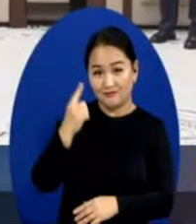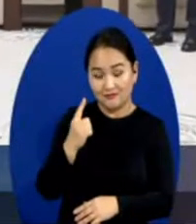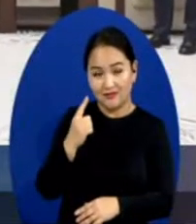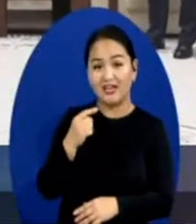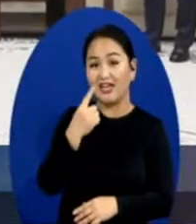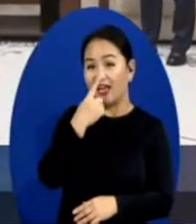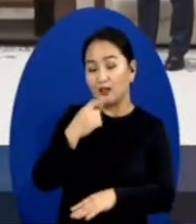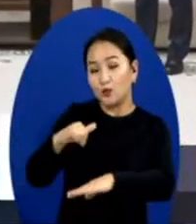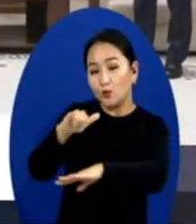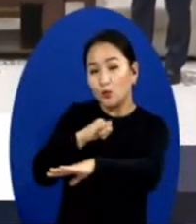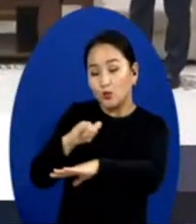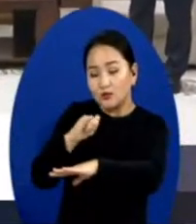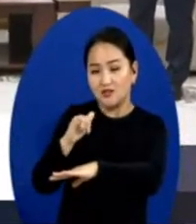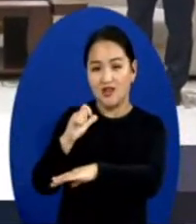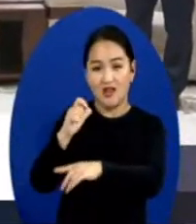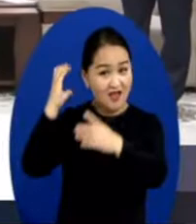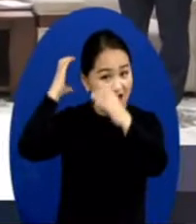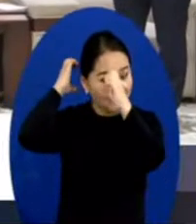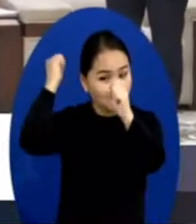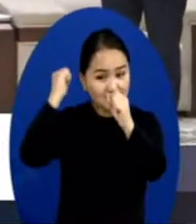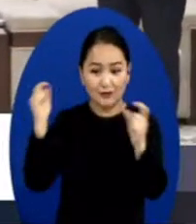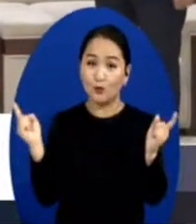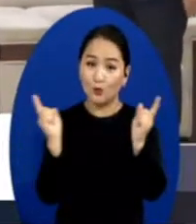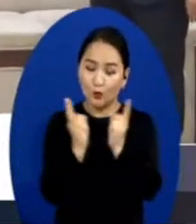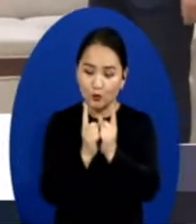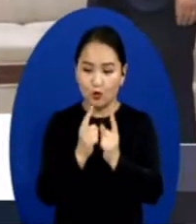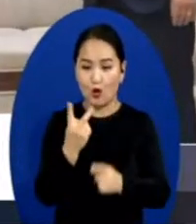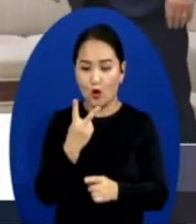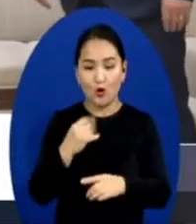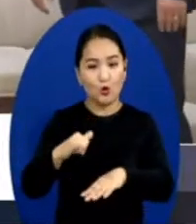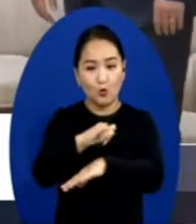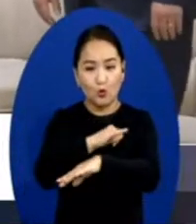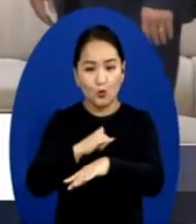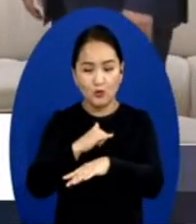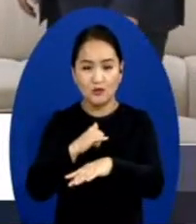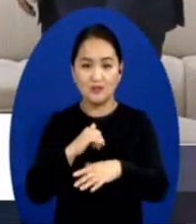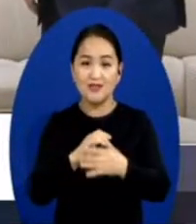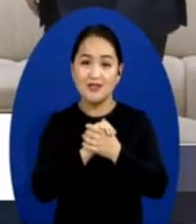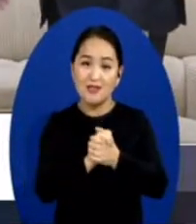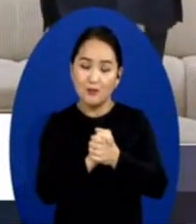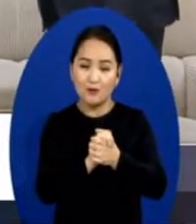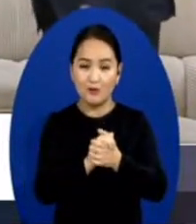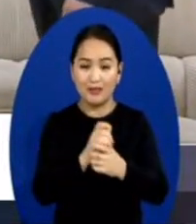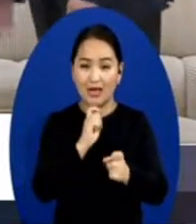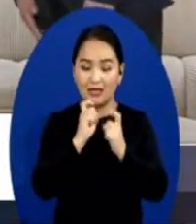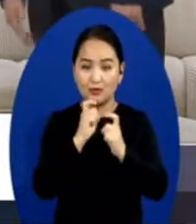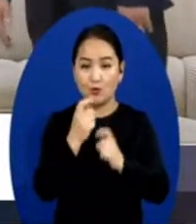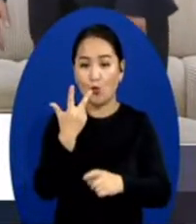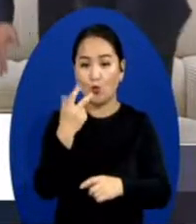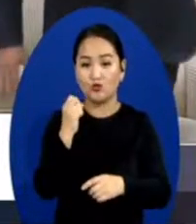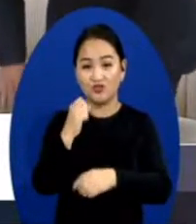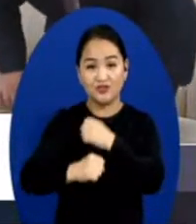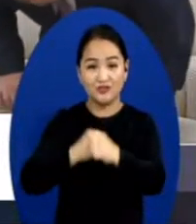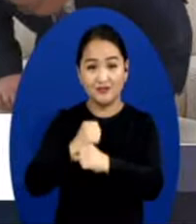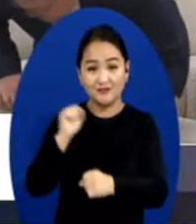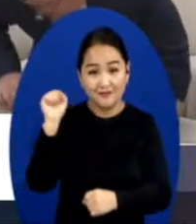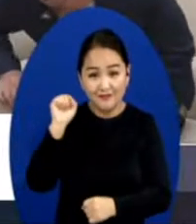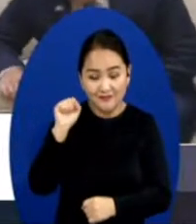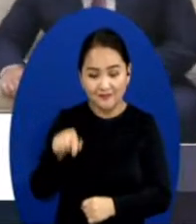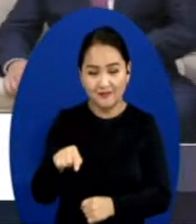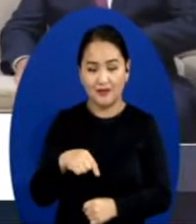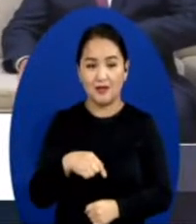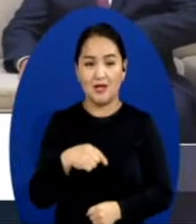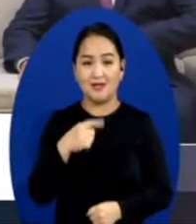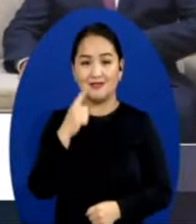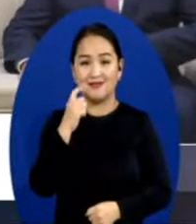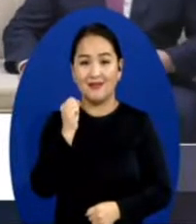сайд Лиогун таныг хүлээн авч уулзсан байна. Энэ жил хоёр улсын хооронд дипломат харилцаа тогтоосны 30 жилийн өдөр тохиож байгаа юм. Улсын хурлын дарга зандаа